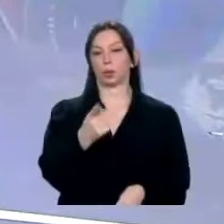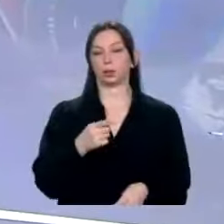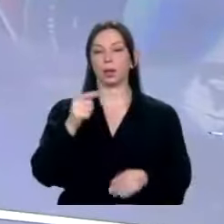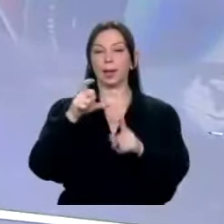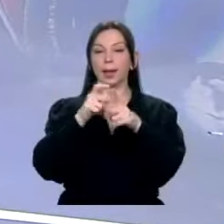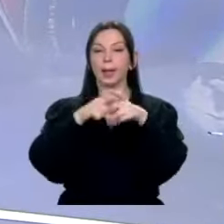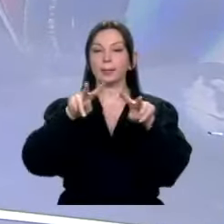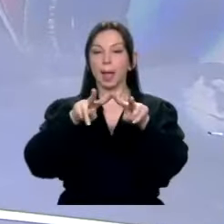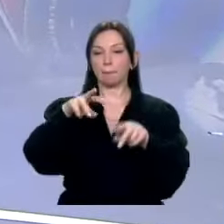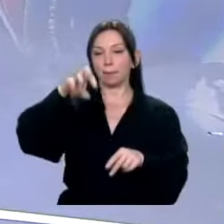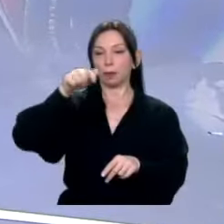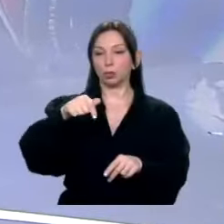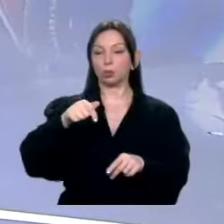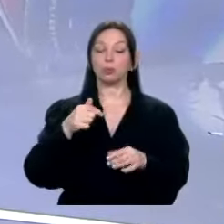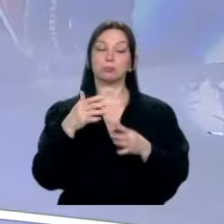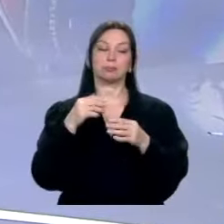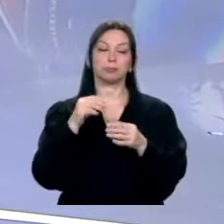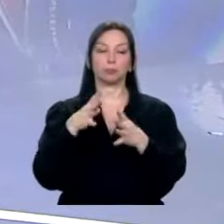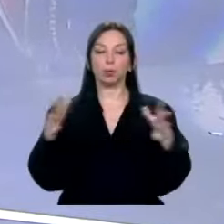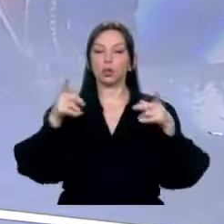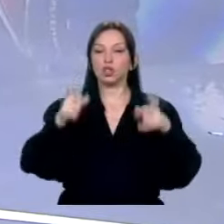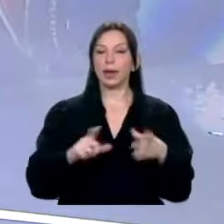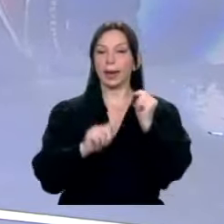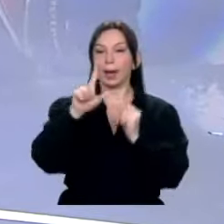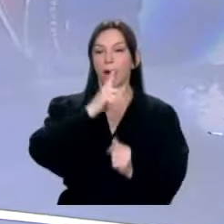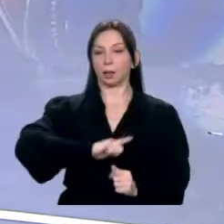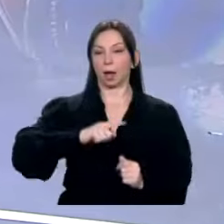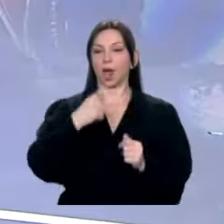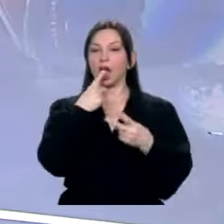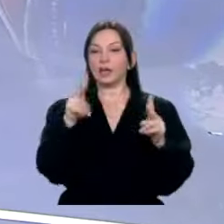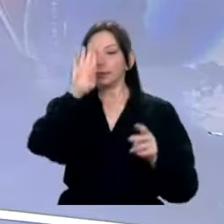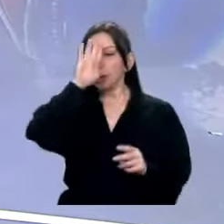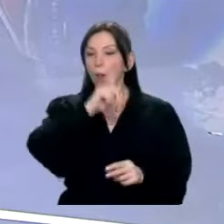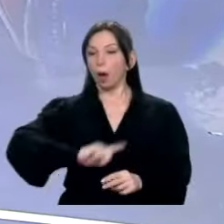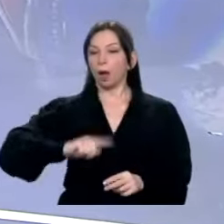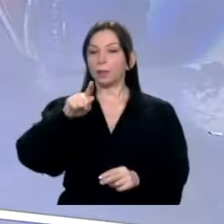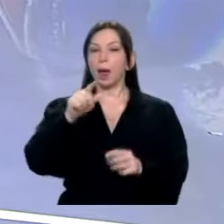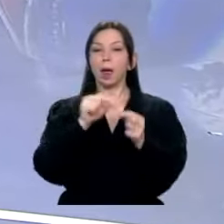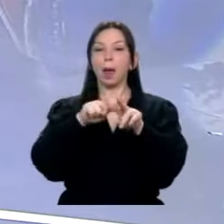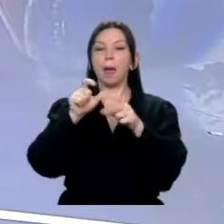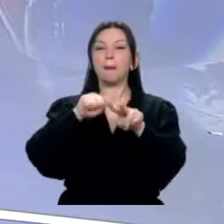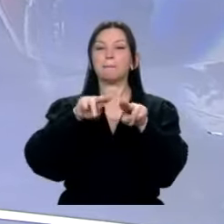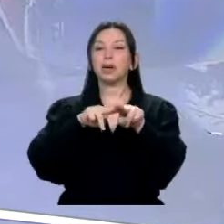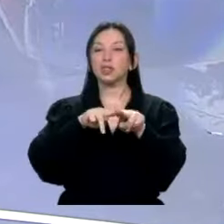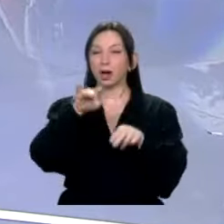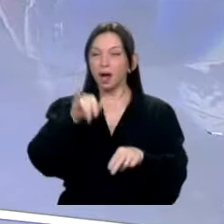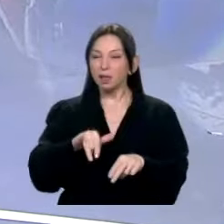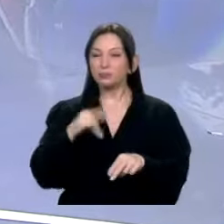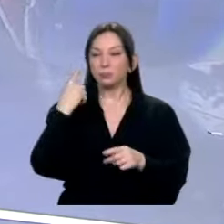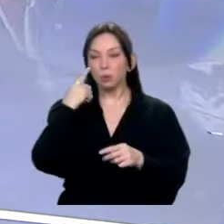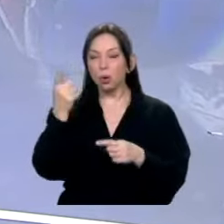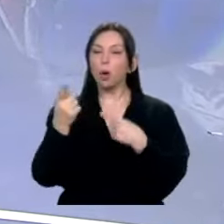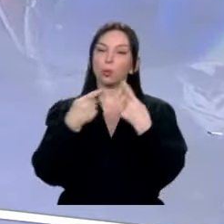DEM Parti de bugün bazı büyük şehir ve il adaylarını açıkladı. İstanbul adaylığı için Başak Demirtaş üzerinden yürüyen tartışmaya son